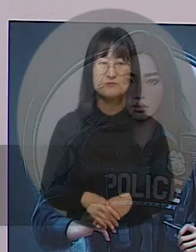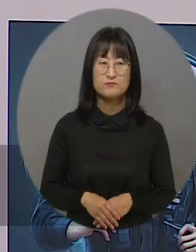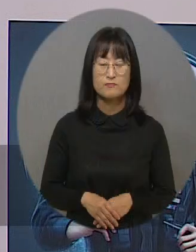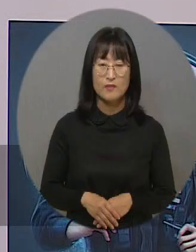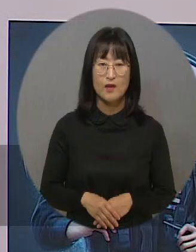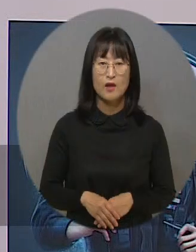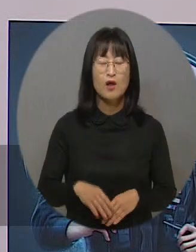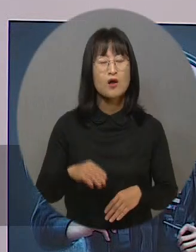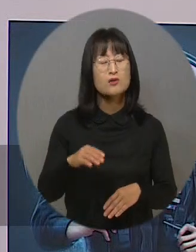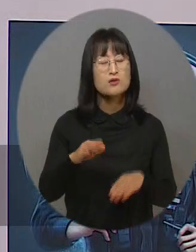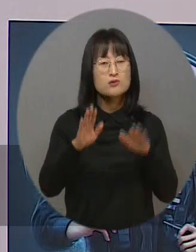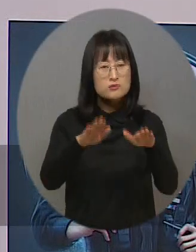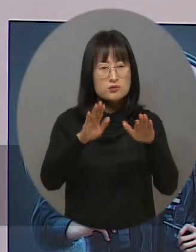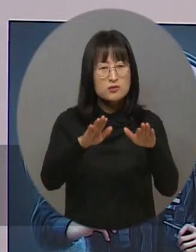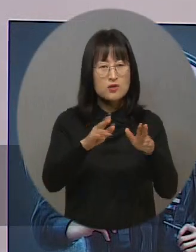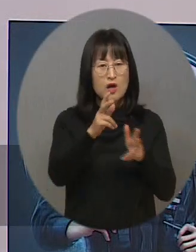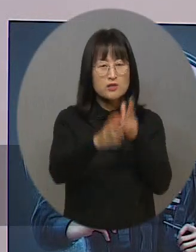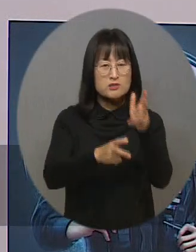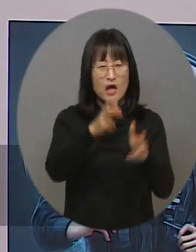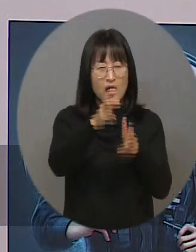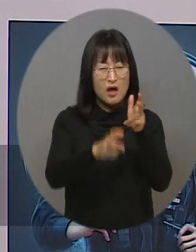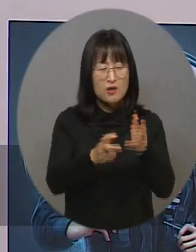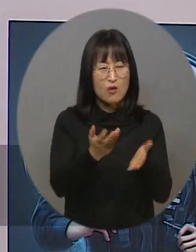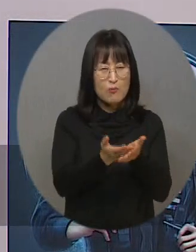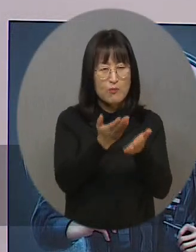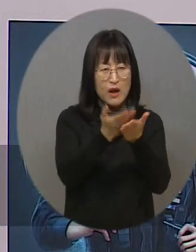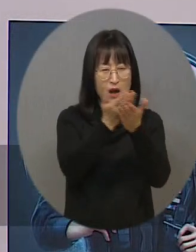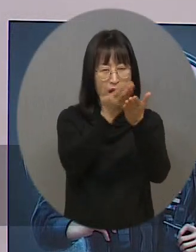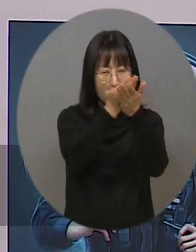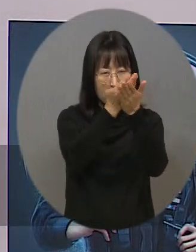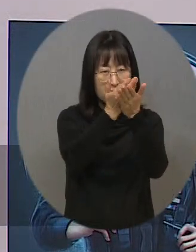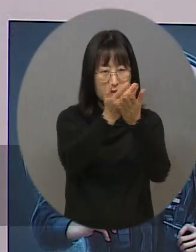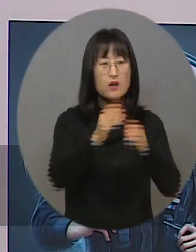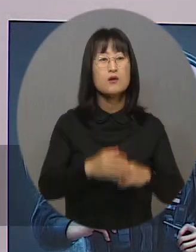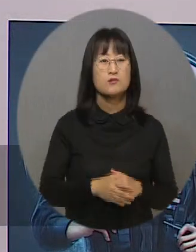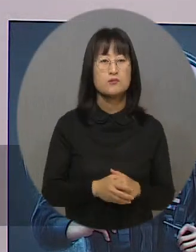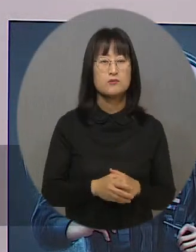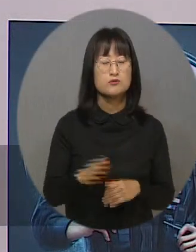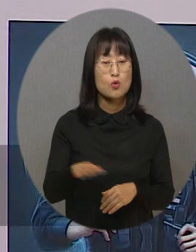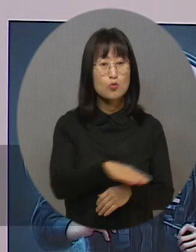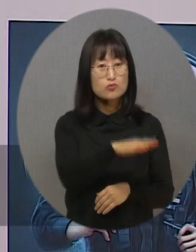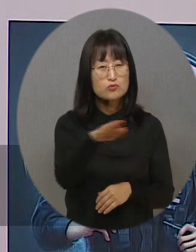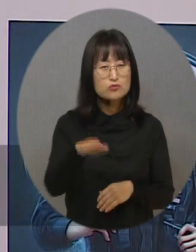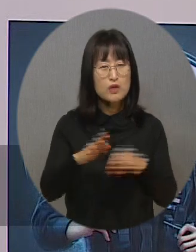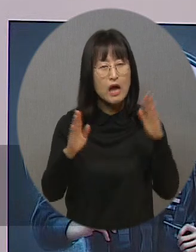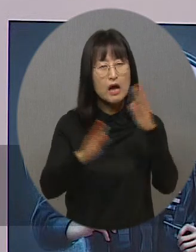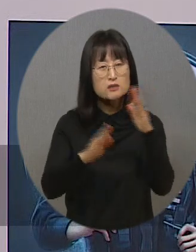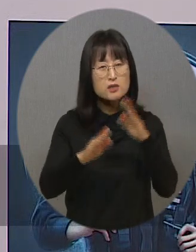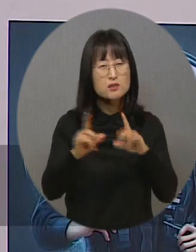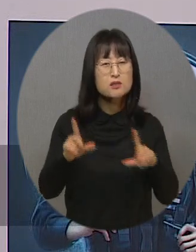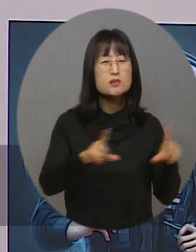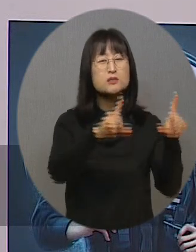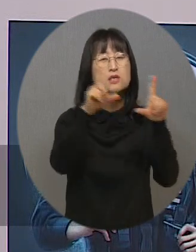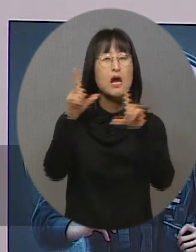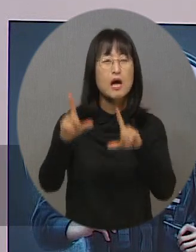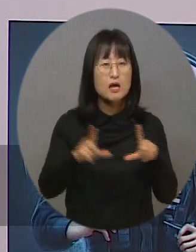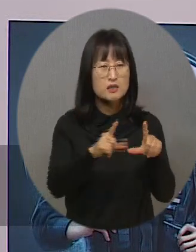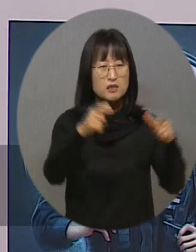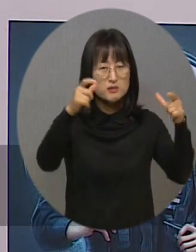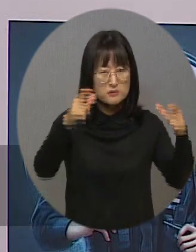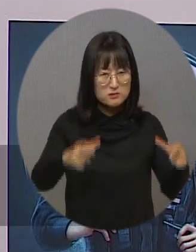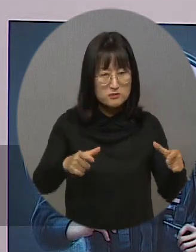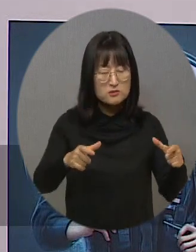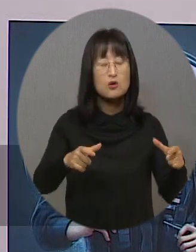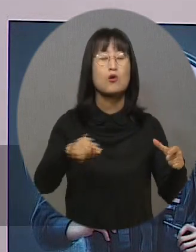점점 이제 산업이 발달함에 따라서 또 우리 학생들이 살아가고 있는